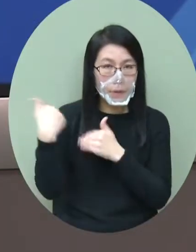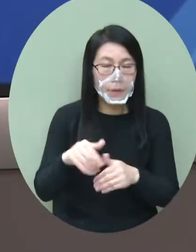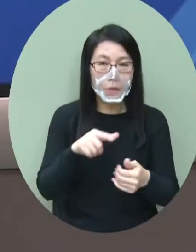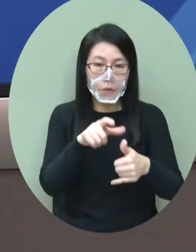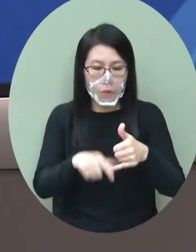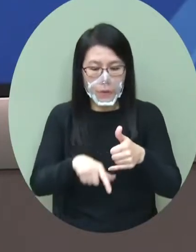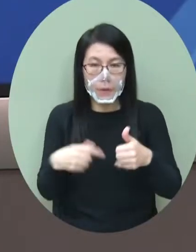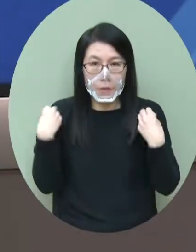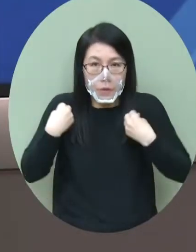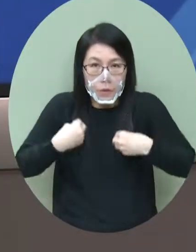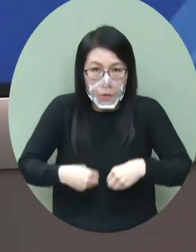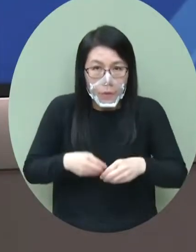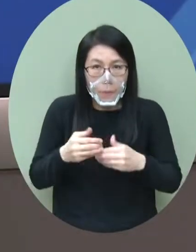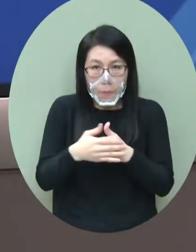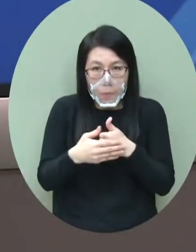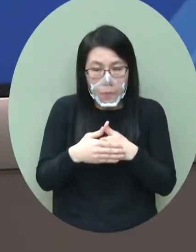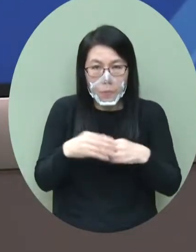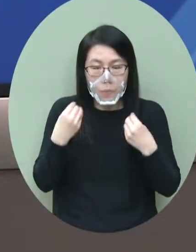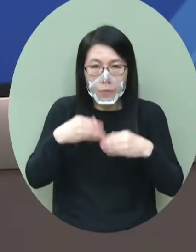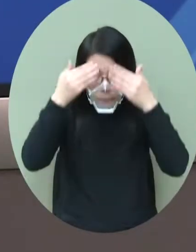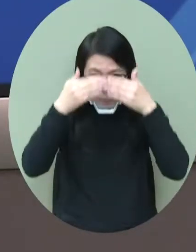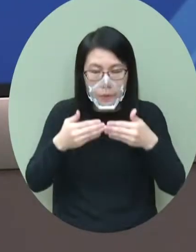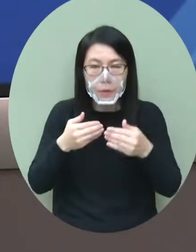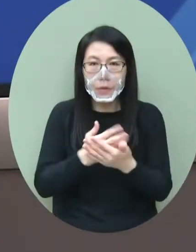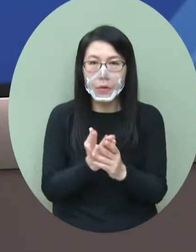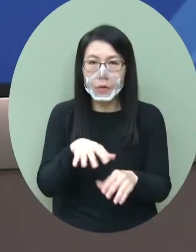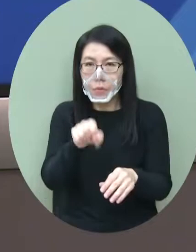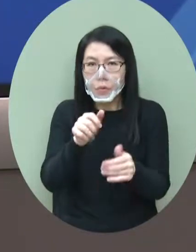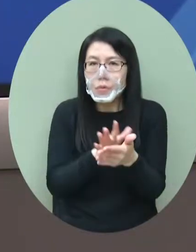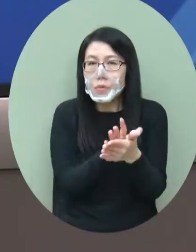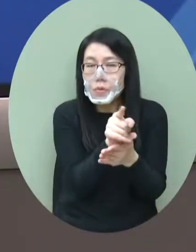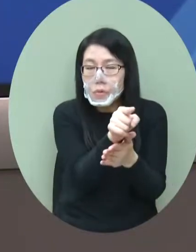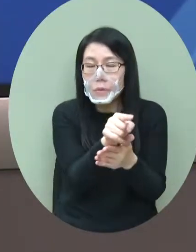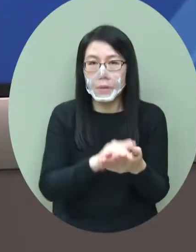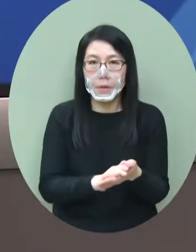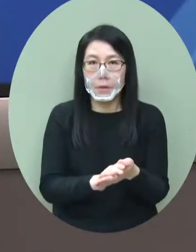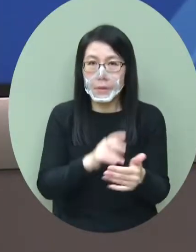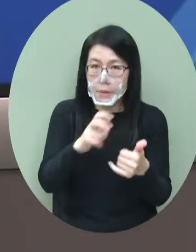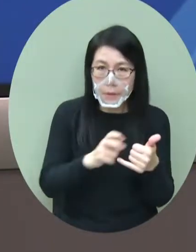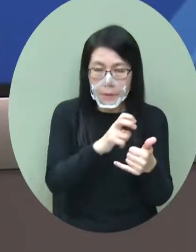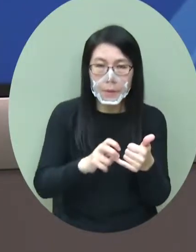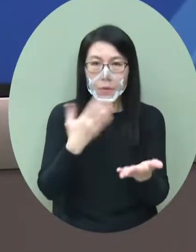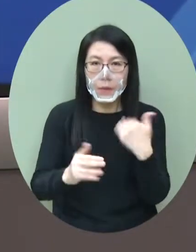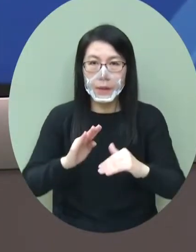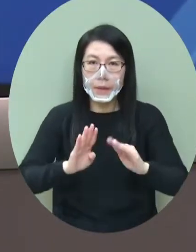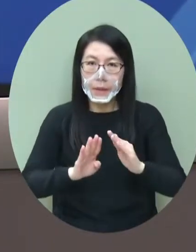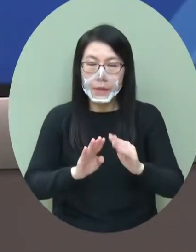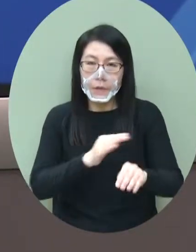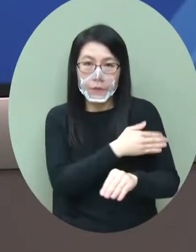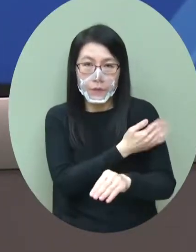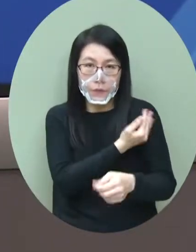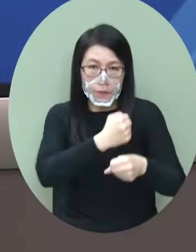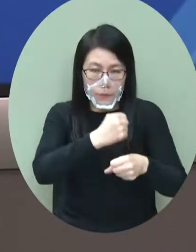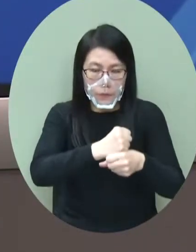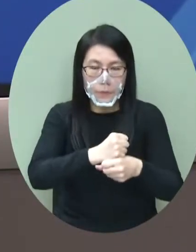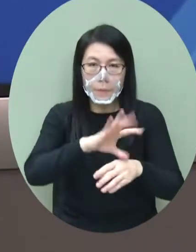项目是个人保护装置，包括用在专业方面的治疗的前线人